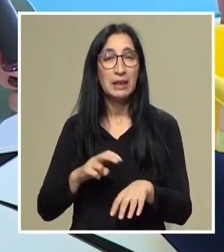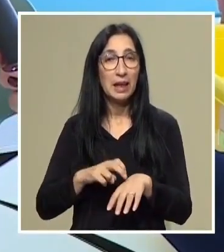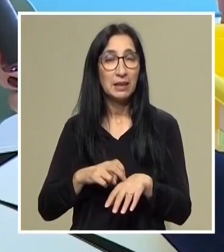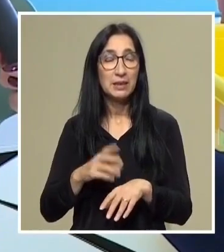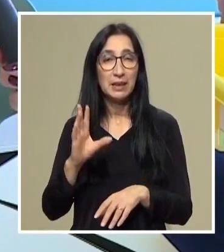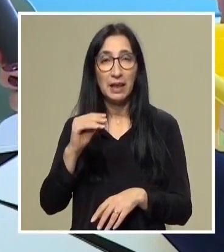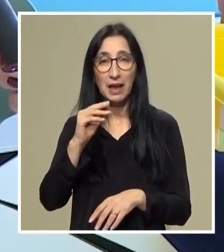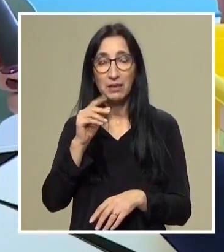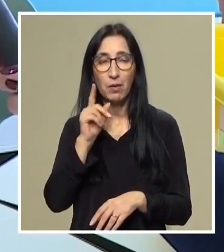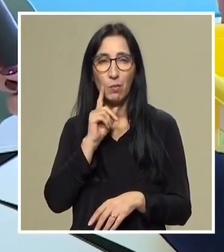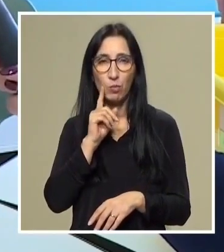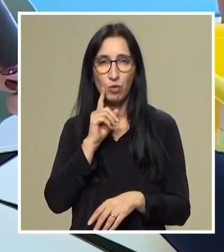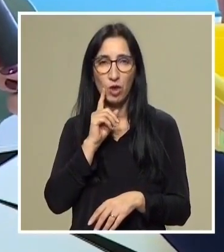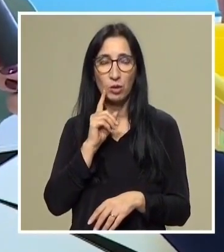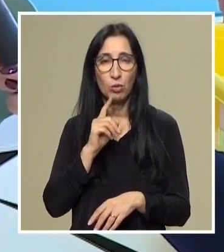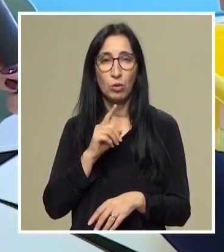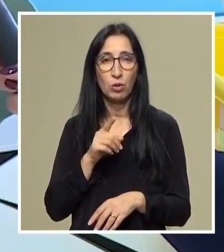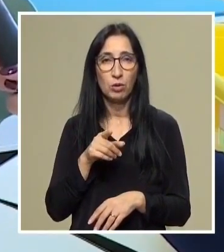момчето.